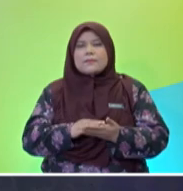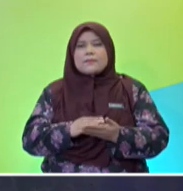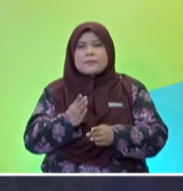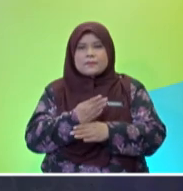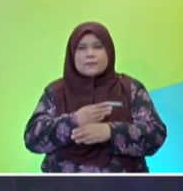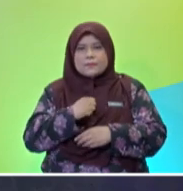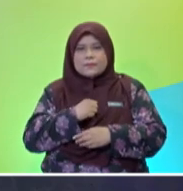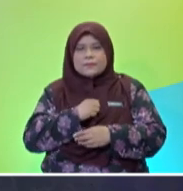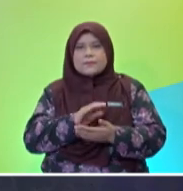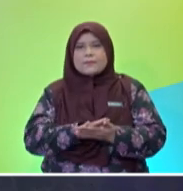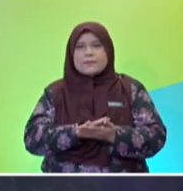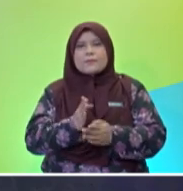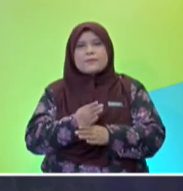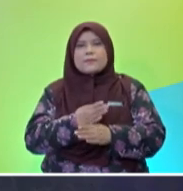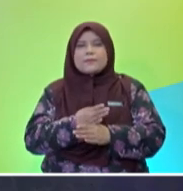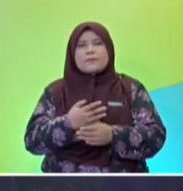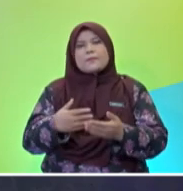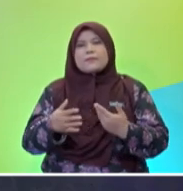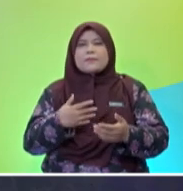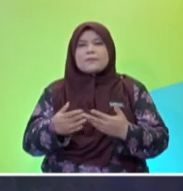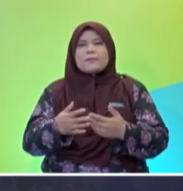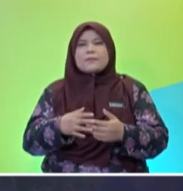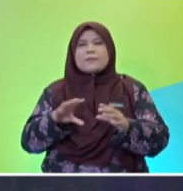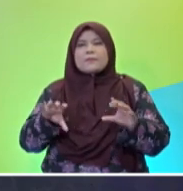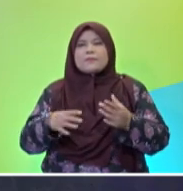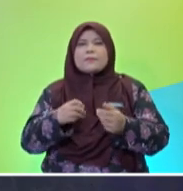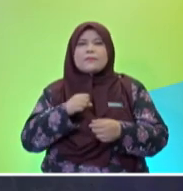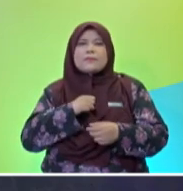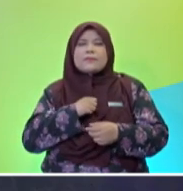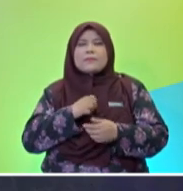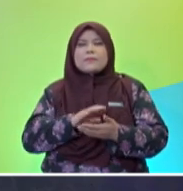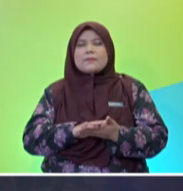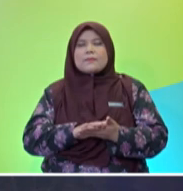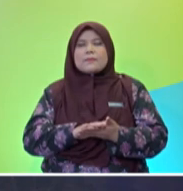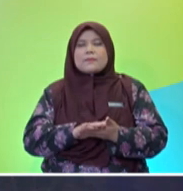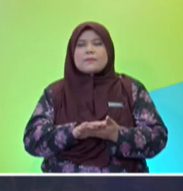Iya bentuk kreativity adik-adik sendiri